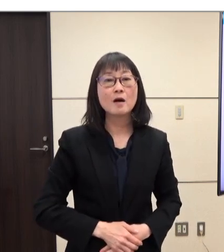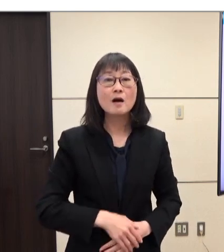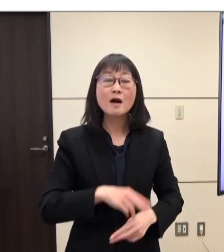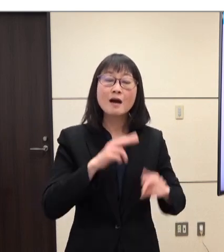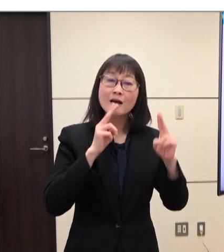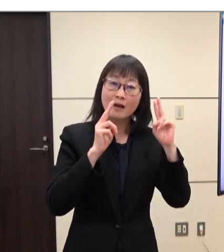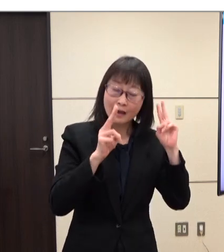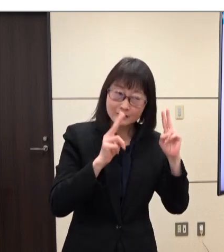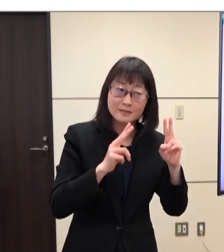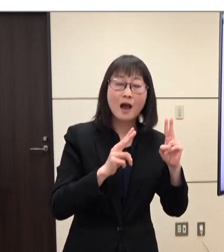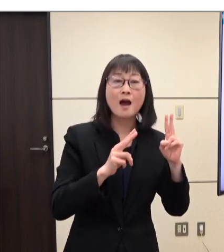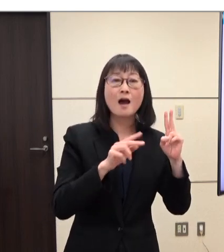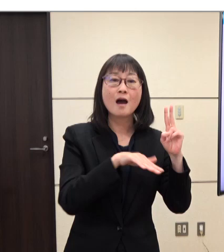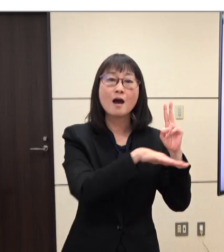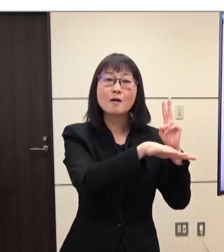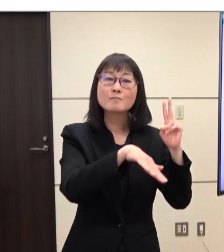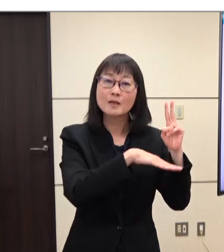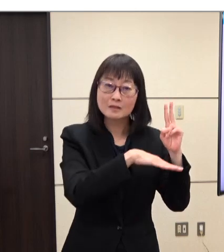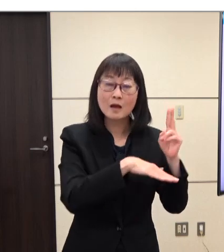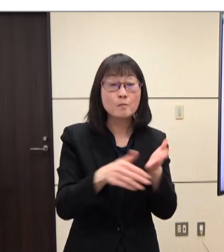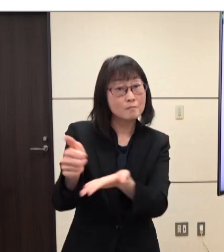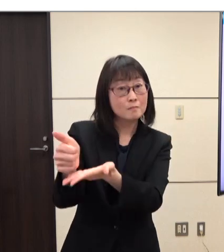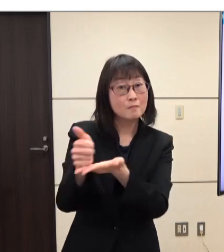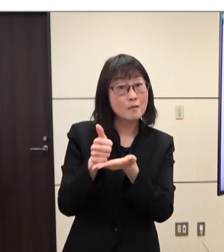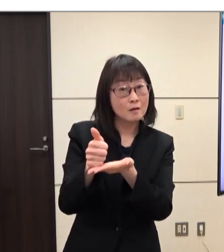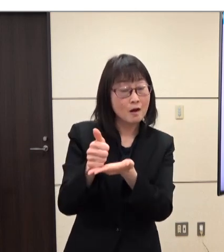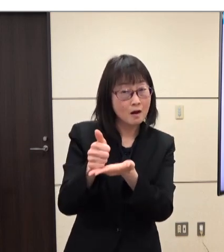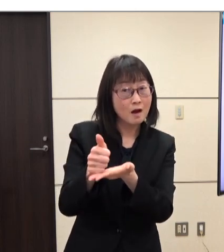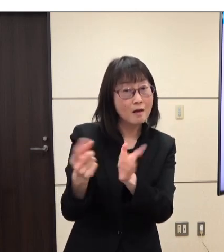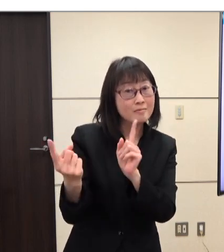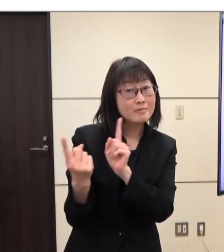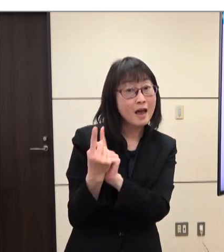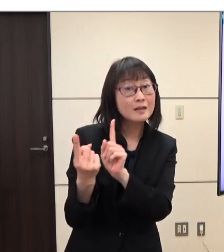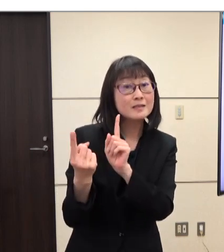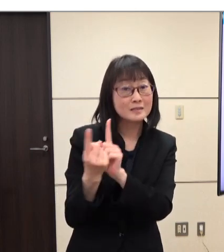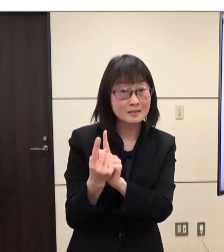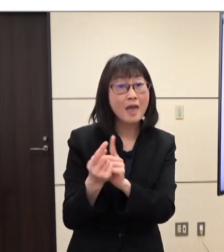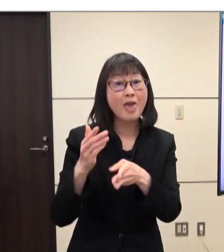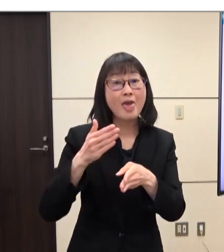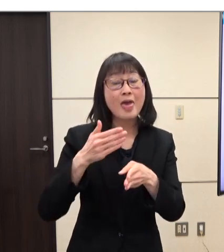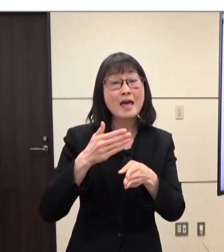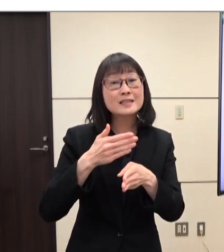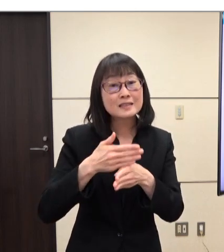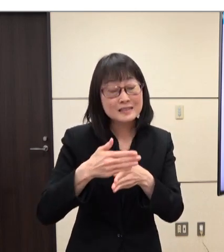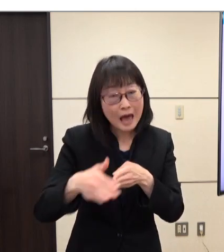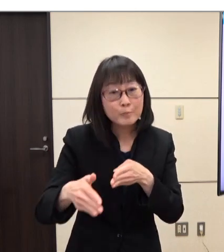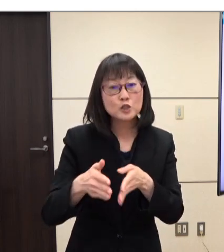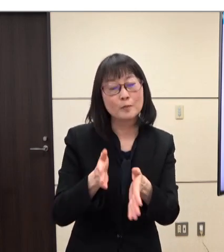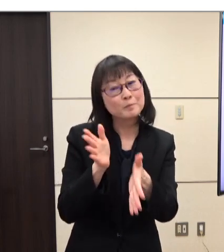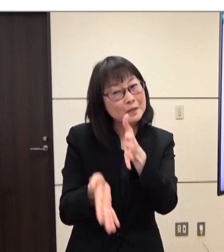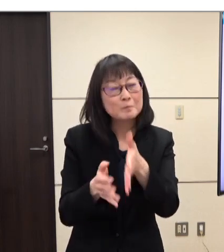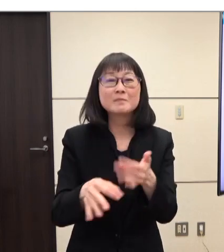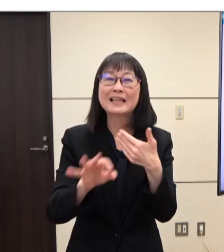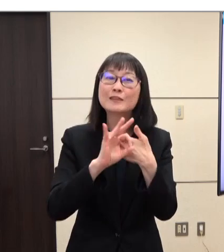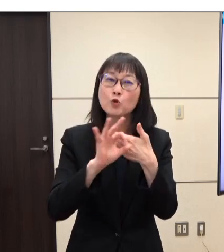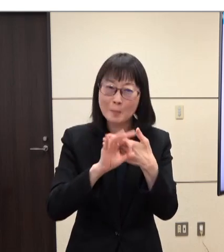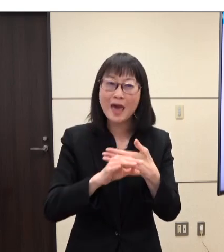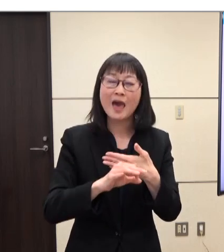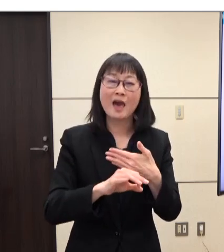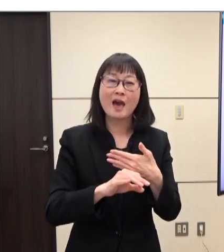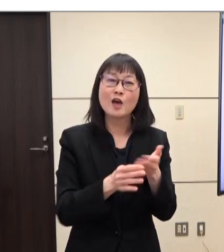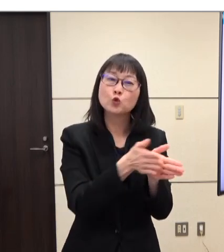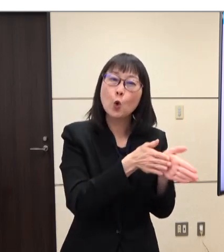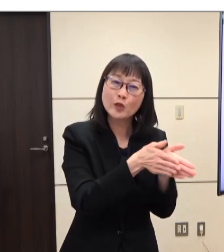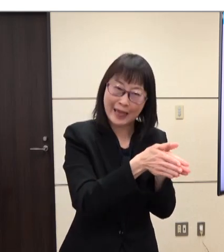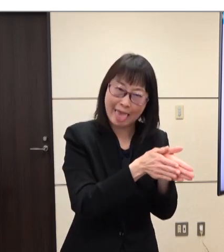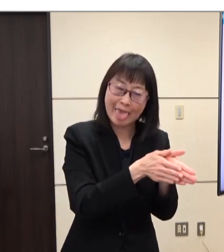観光客の皆さんにこうサービスの向上を図っているわけですね。例えばトイレにしても、これまで非常に